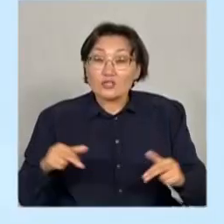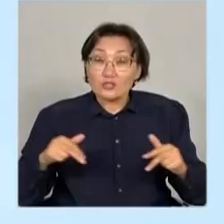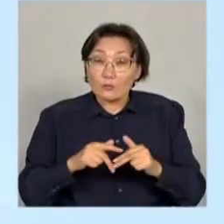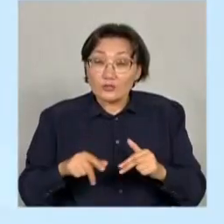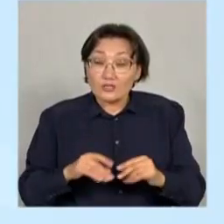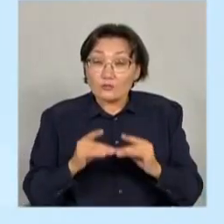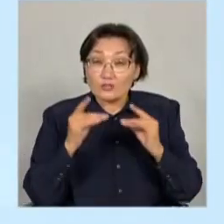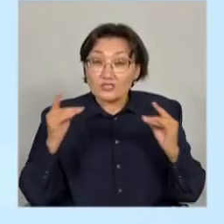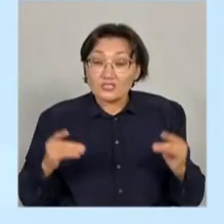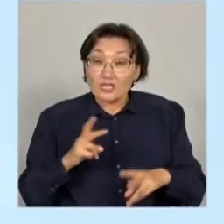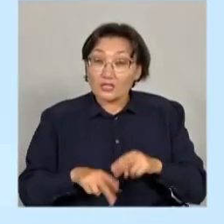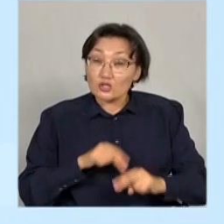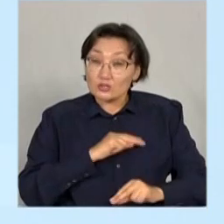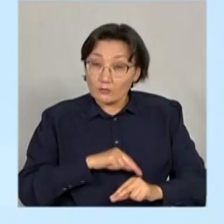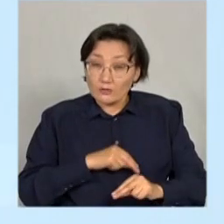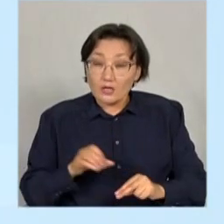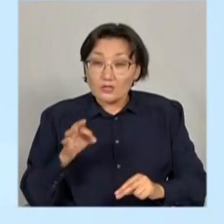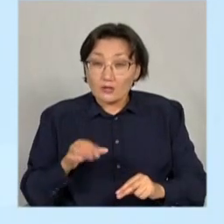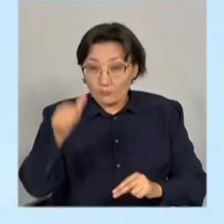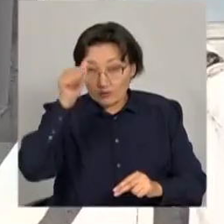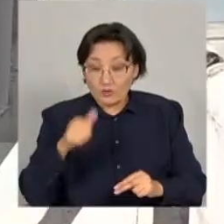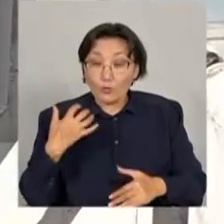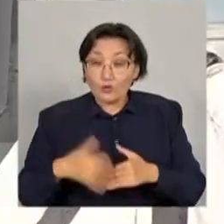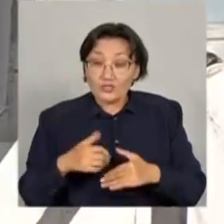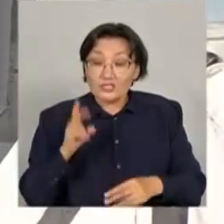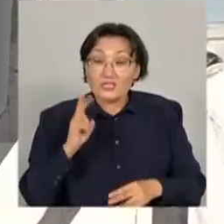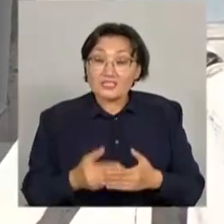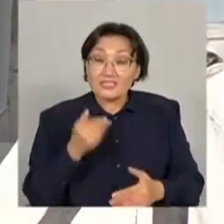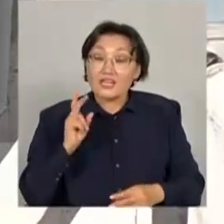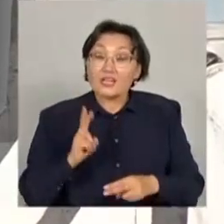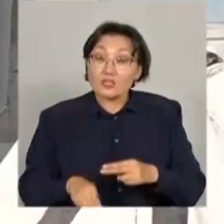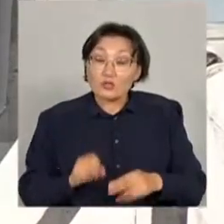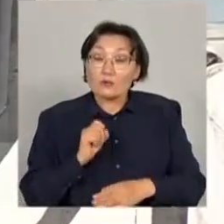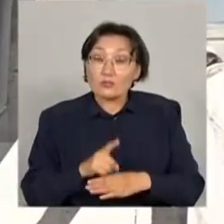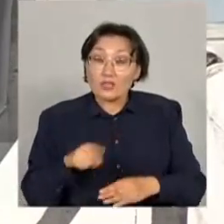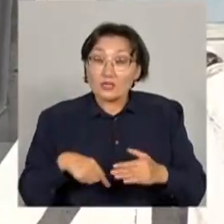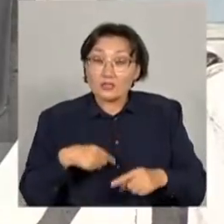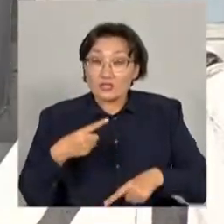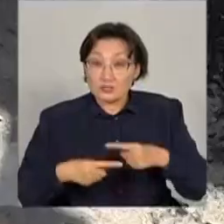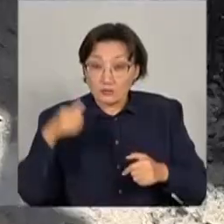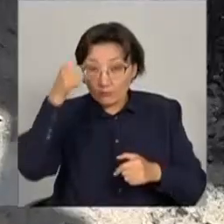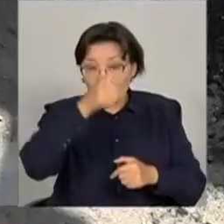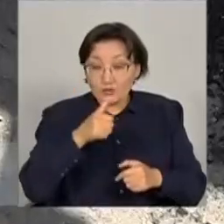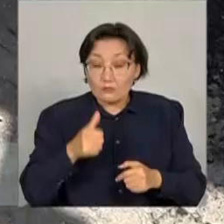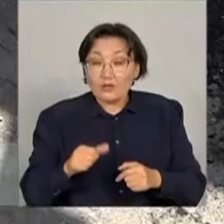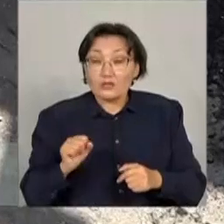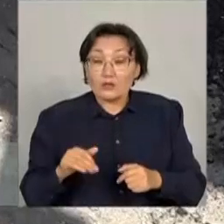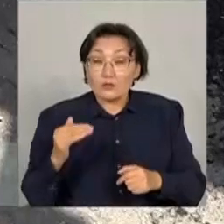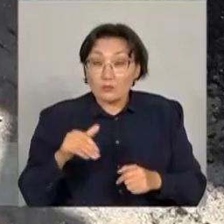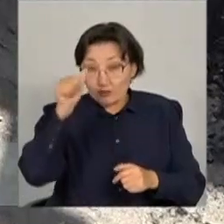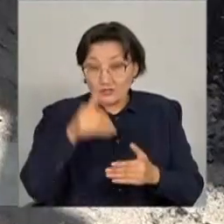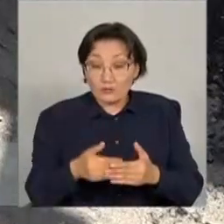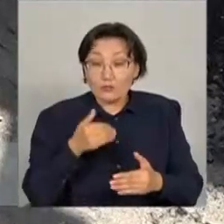жүргіншілер көпірлерін салу жұмыстарын қазан айының ортасына дейін аяқтауды тапсырды. Сондай-ақ келесі жылдың ақпан айына